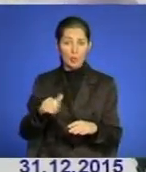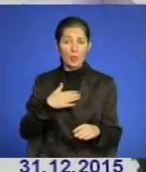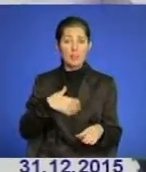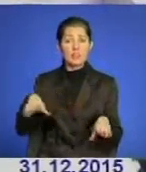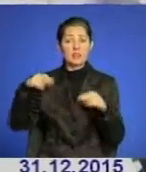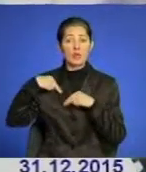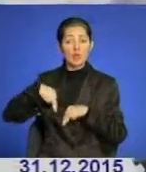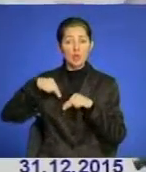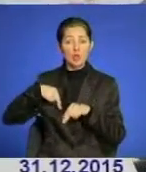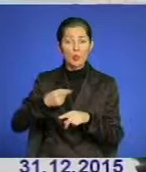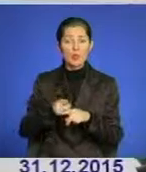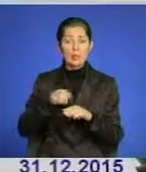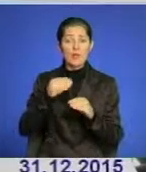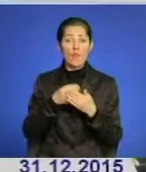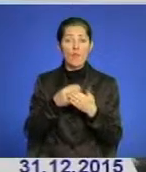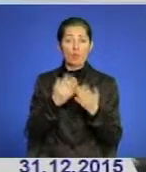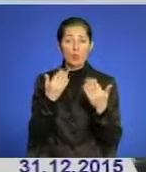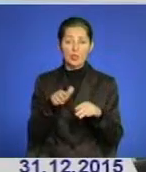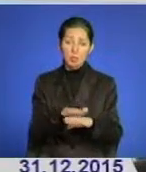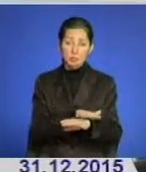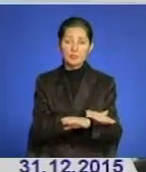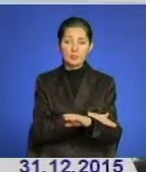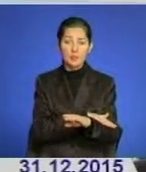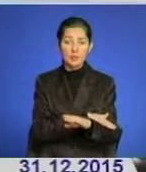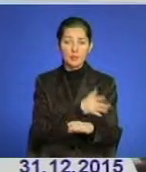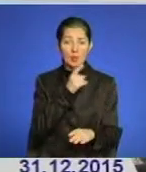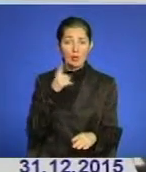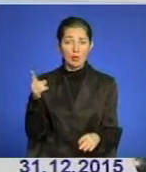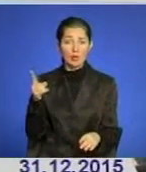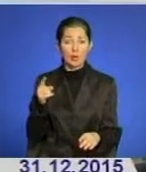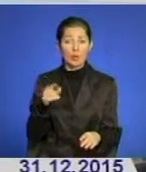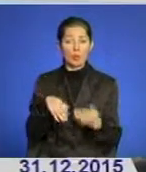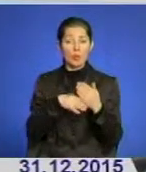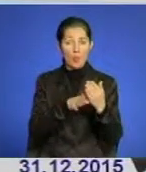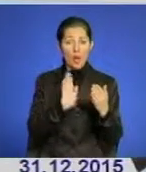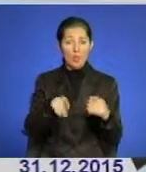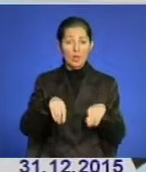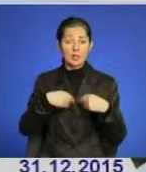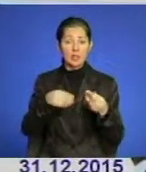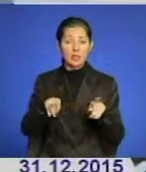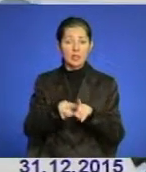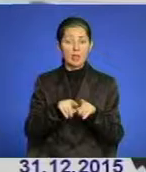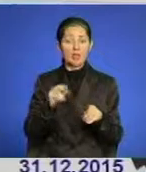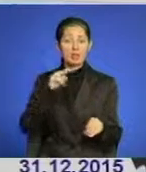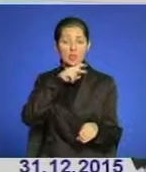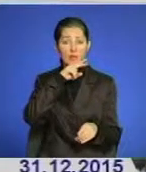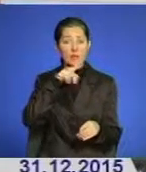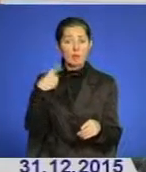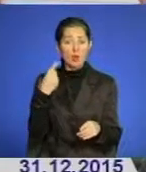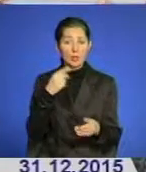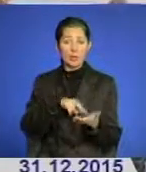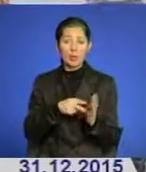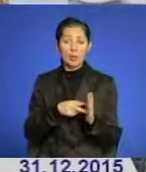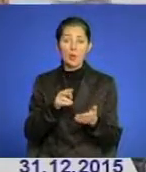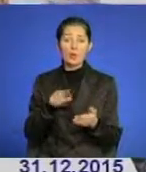співпрацюємо із даним фондом уже довший період. Схожа допомога була надана також у Чернівецькій області. Плануємо співпрацювати з